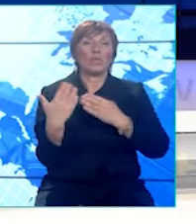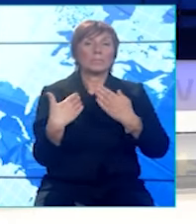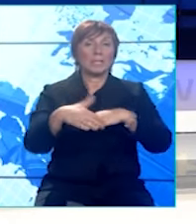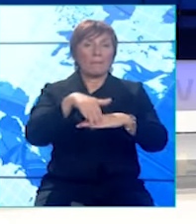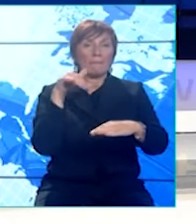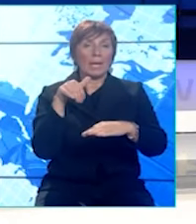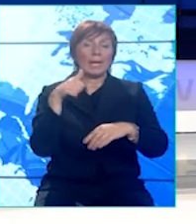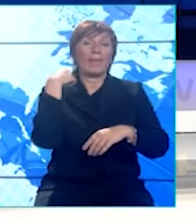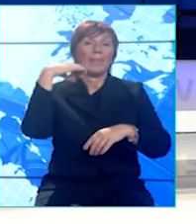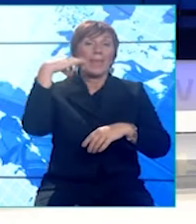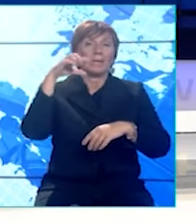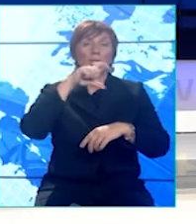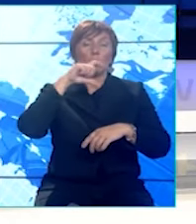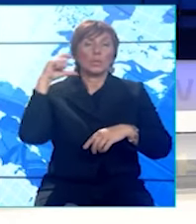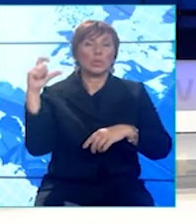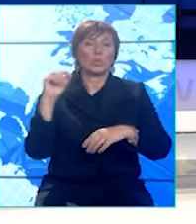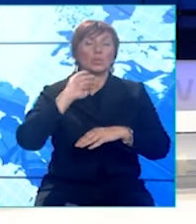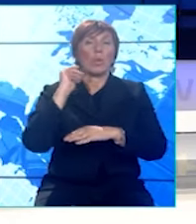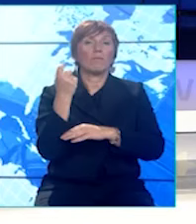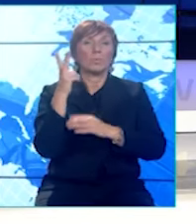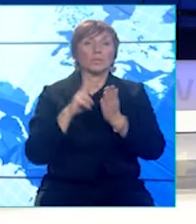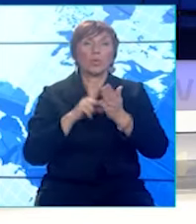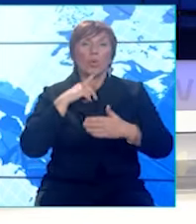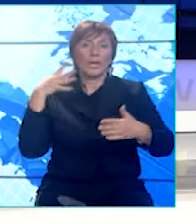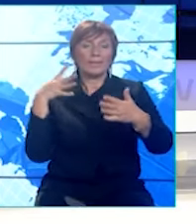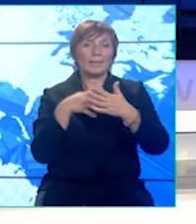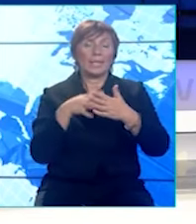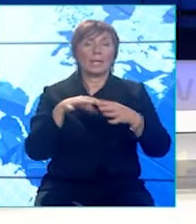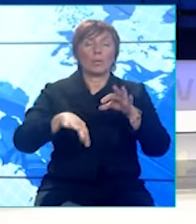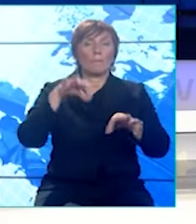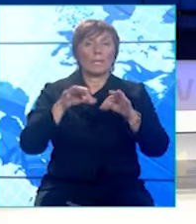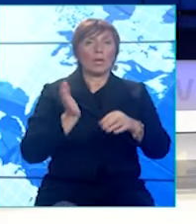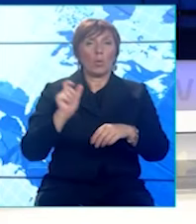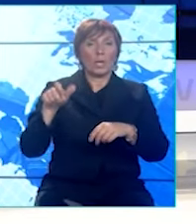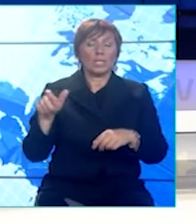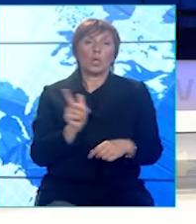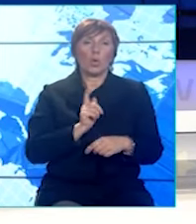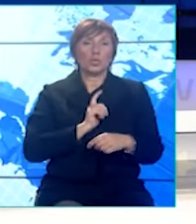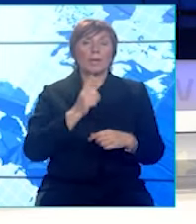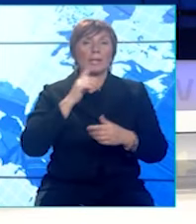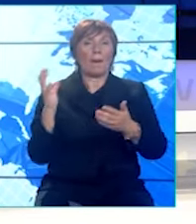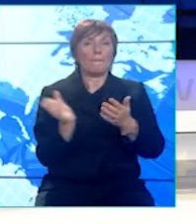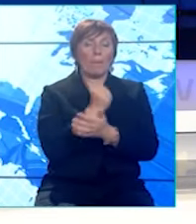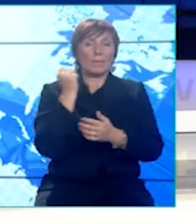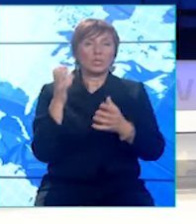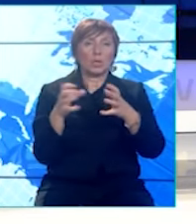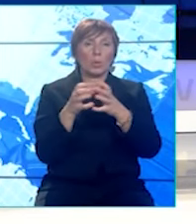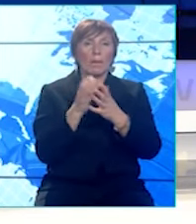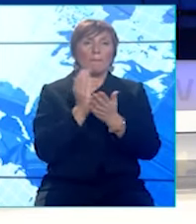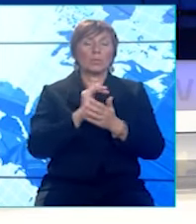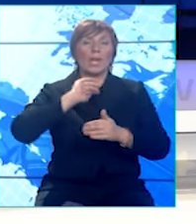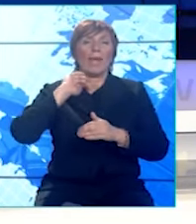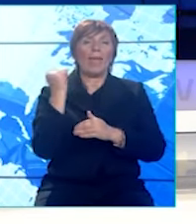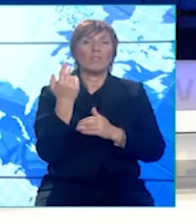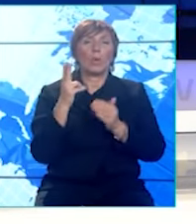parlament, jedinu instituciju Evropske unije koji direktno biraju građani. Očekuje se da pobjednička grupacija bude